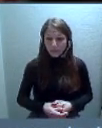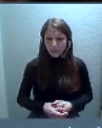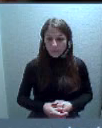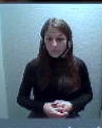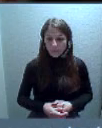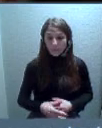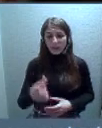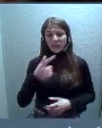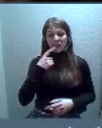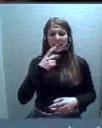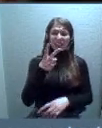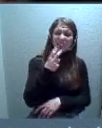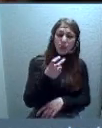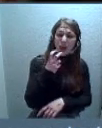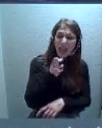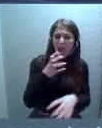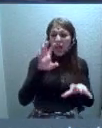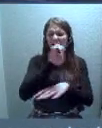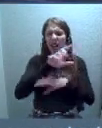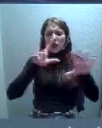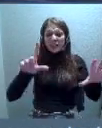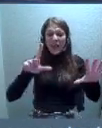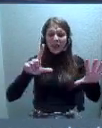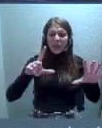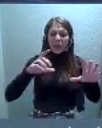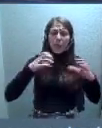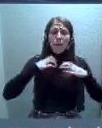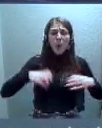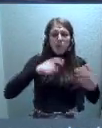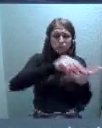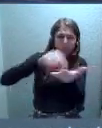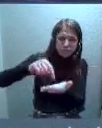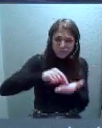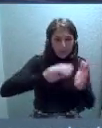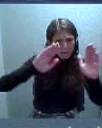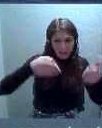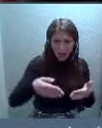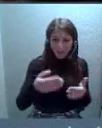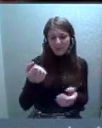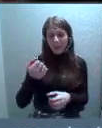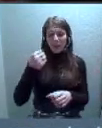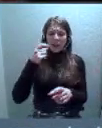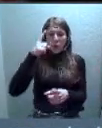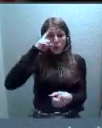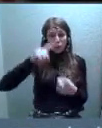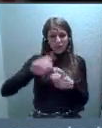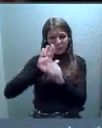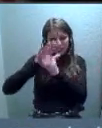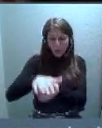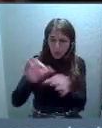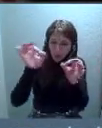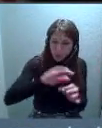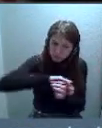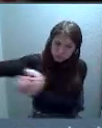citoyens, quelle que soit leur situation, aient la même égalité de chance et la même